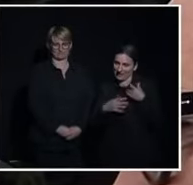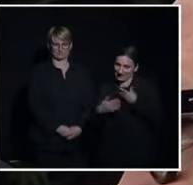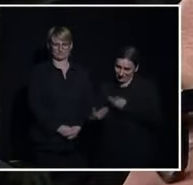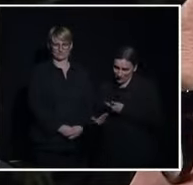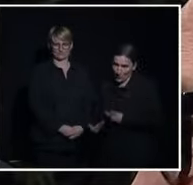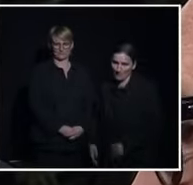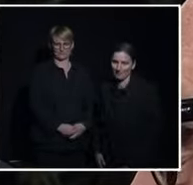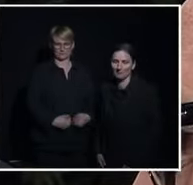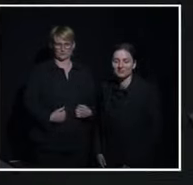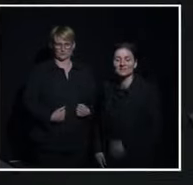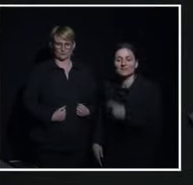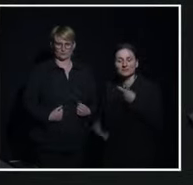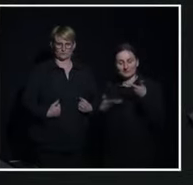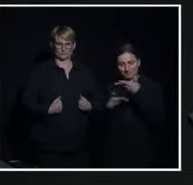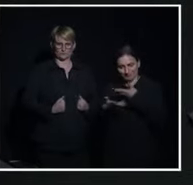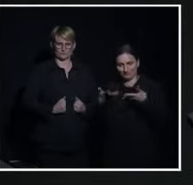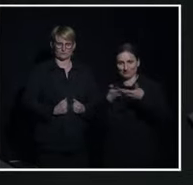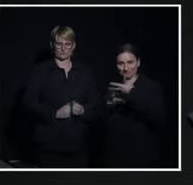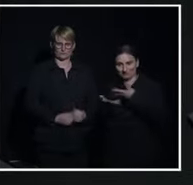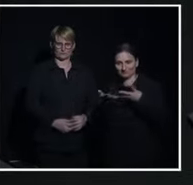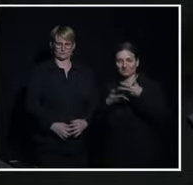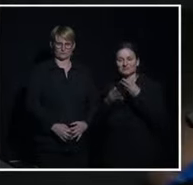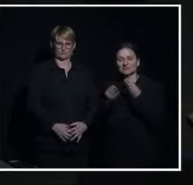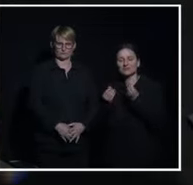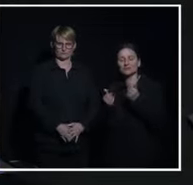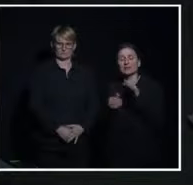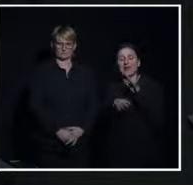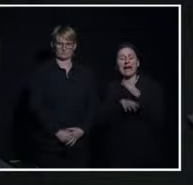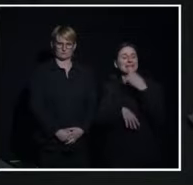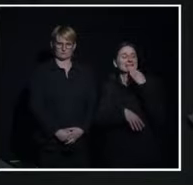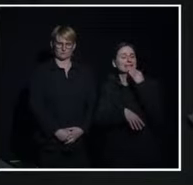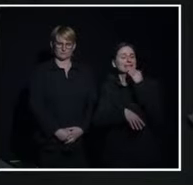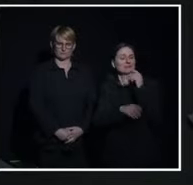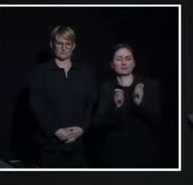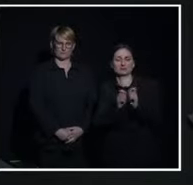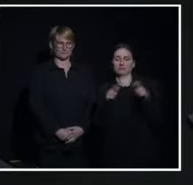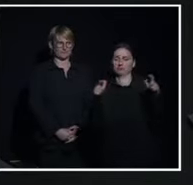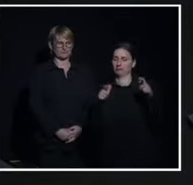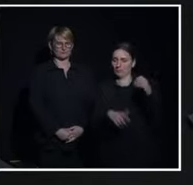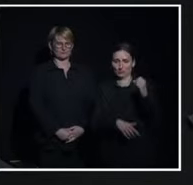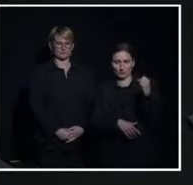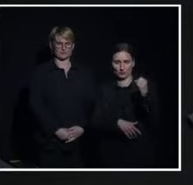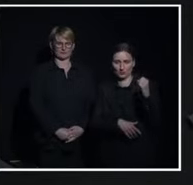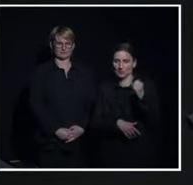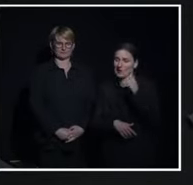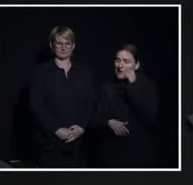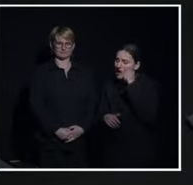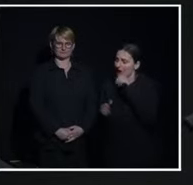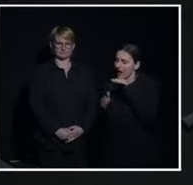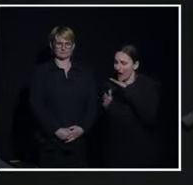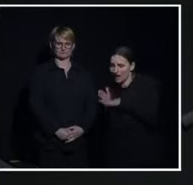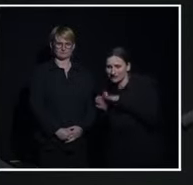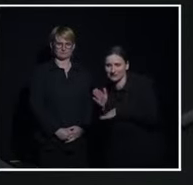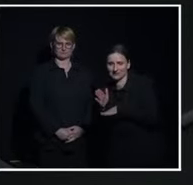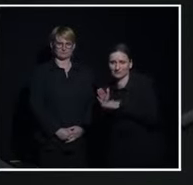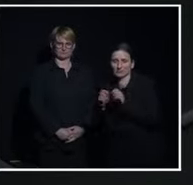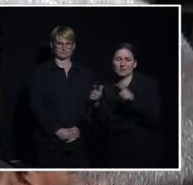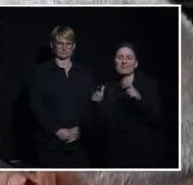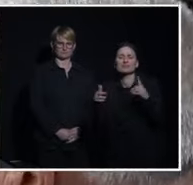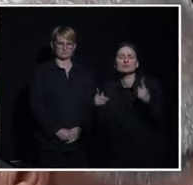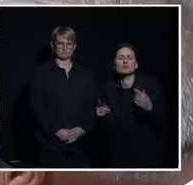Wir haben heute darüber geredet, wir haben eine erhebliche Zunahme, auch was Antisemitismus angeht, aber auch Rassismus. Was muss akut getan